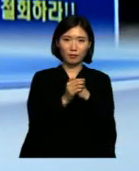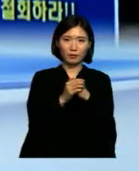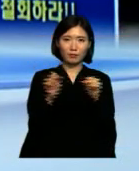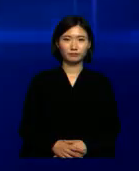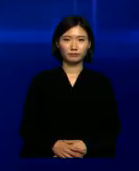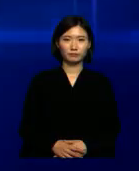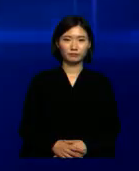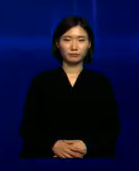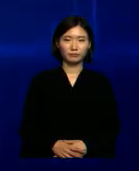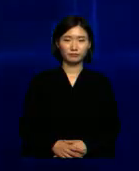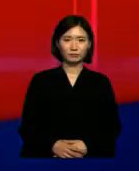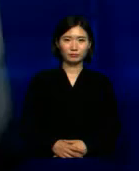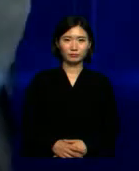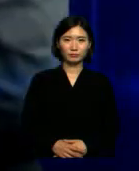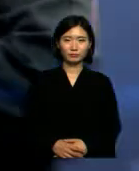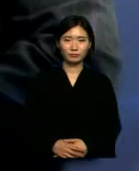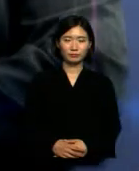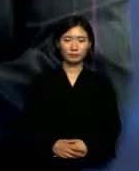보도합니다.